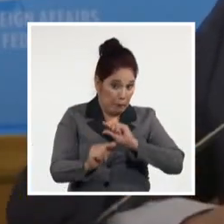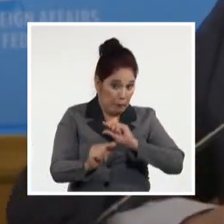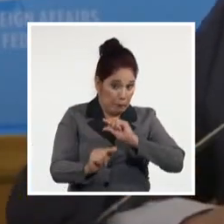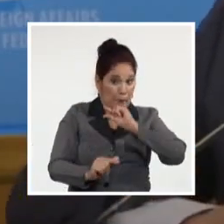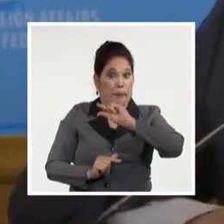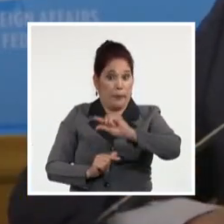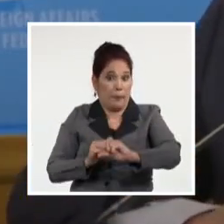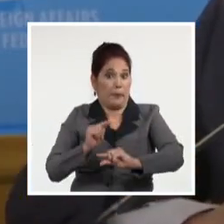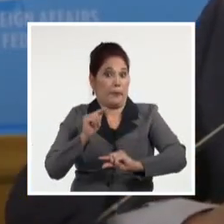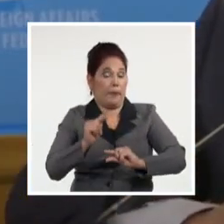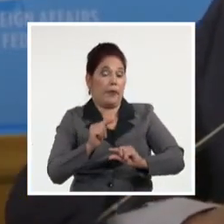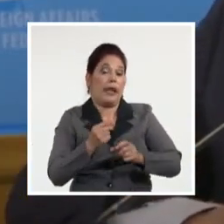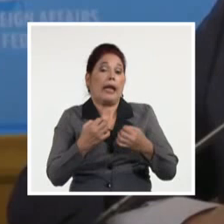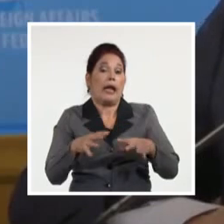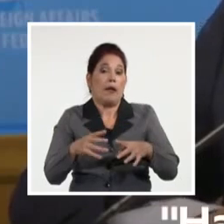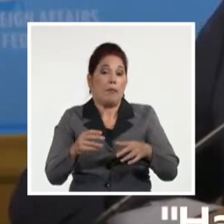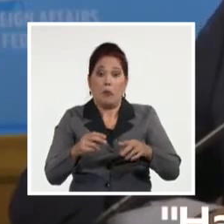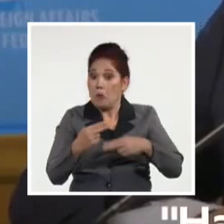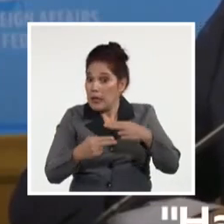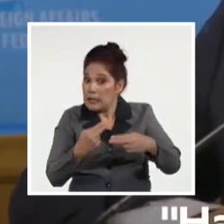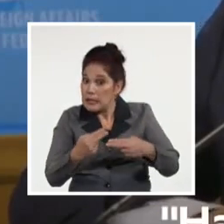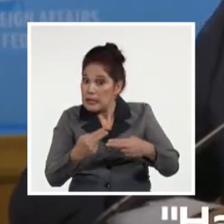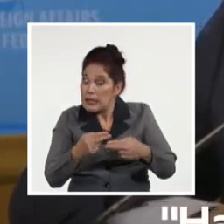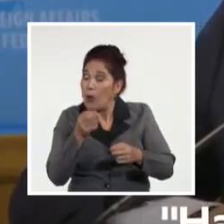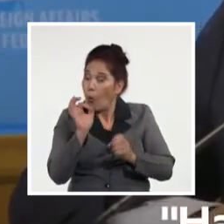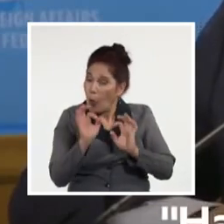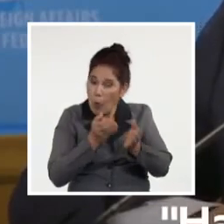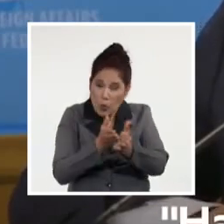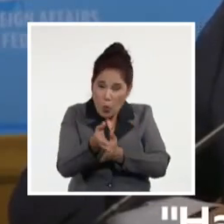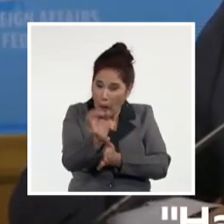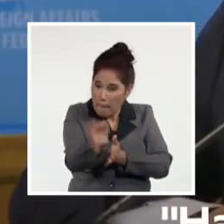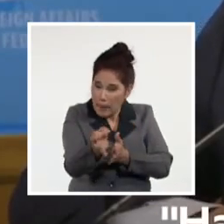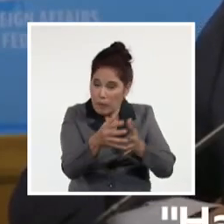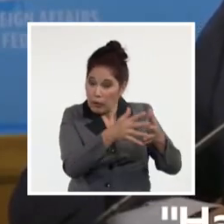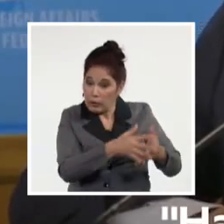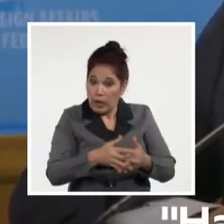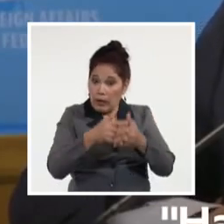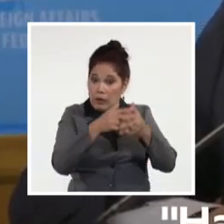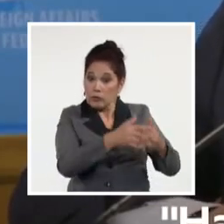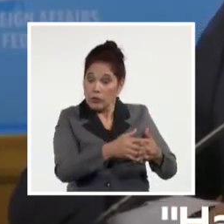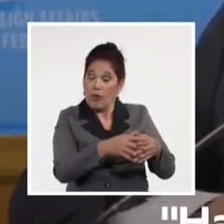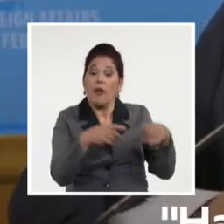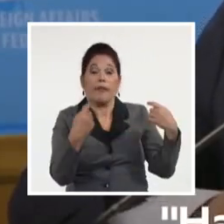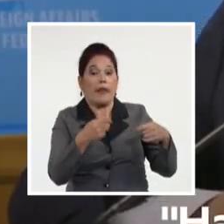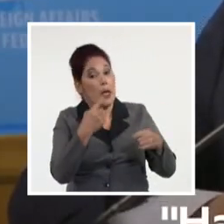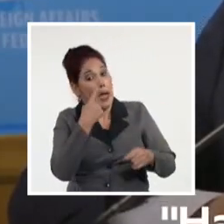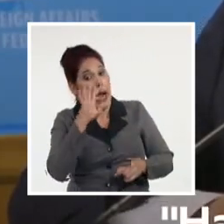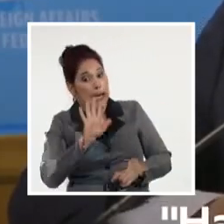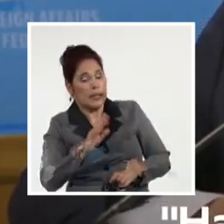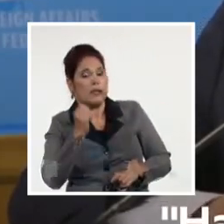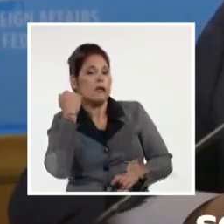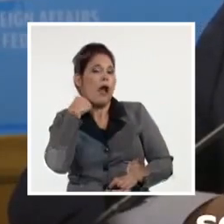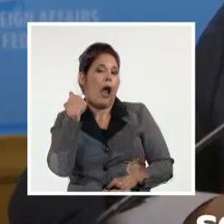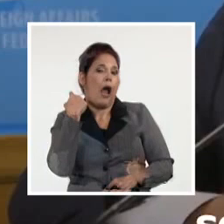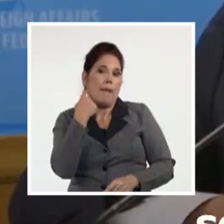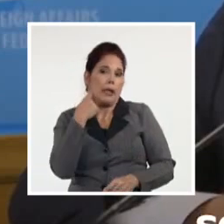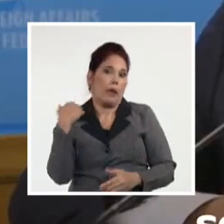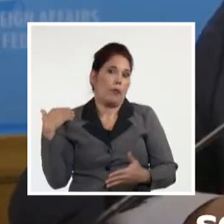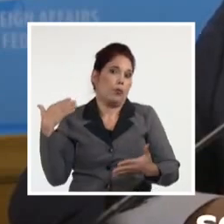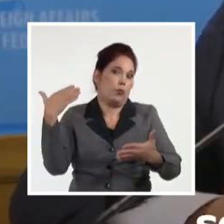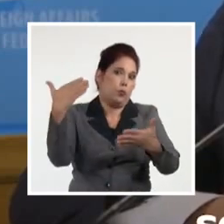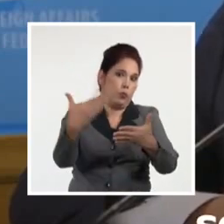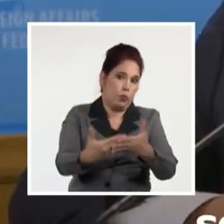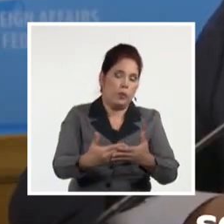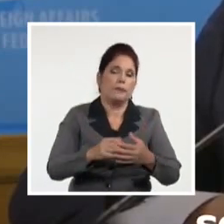серьезным, системным вызовом. С ними, значит, вроде надо дольше будет заниматься, по